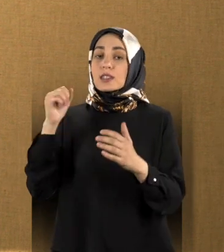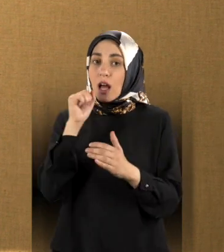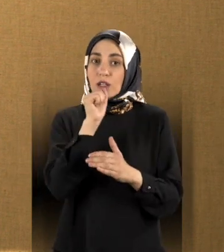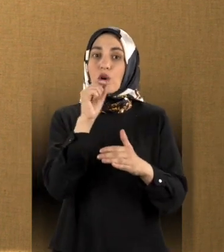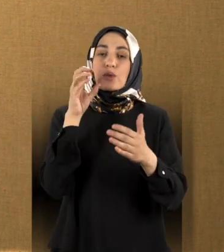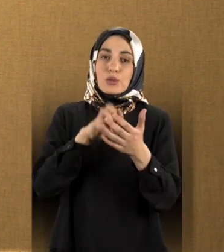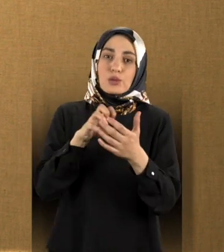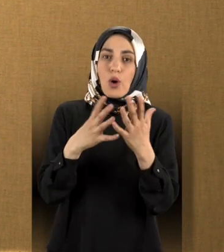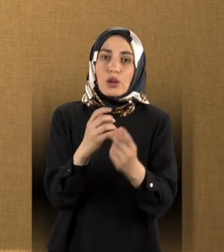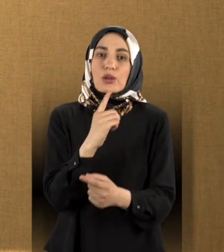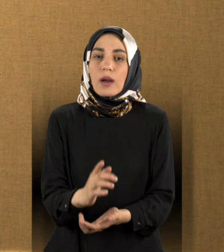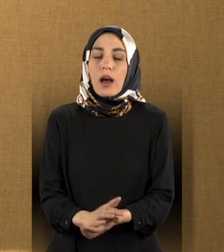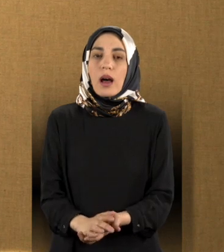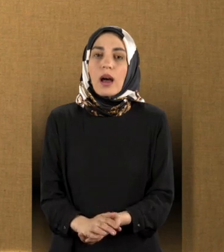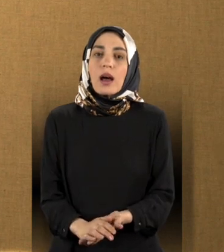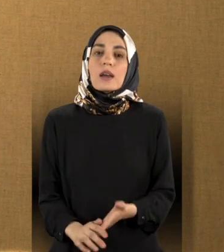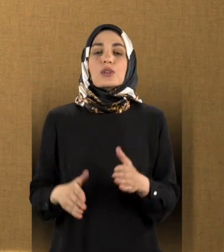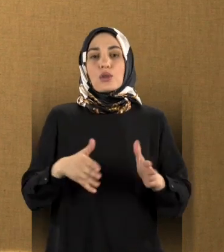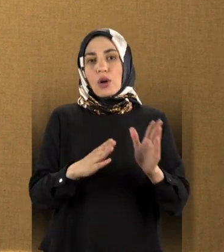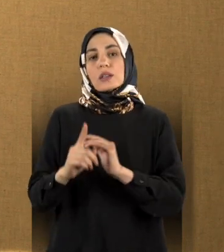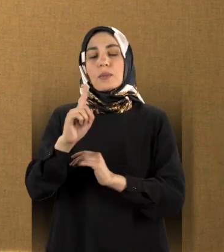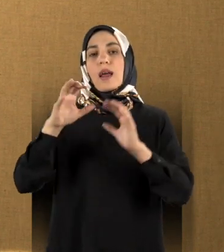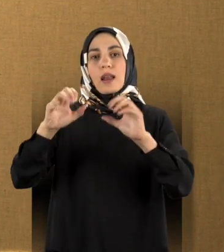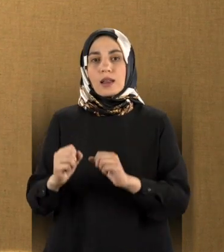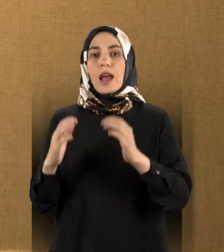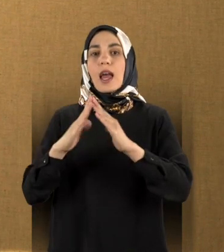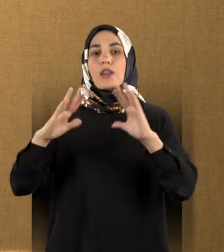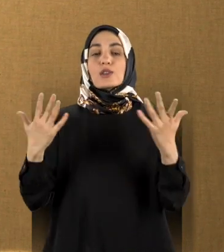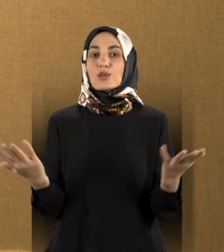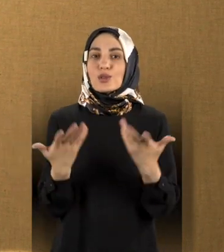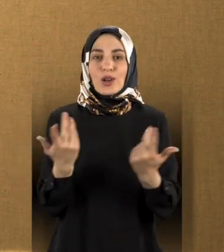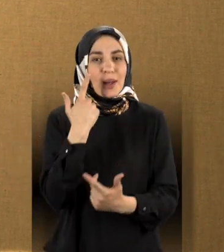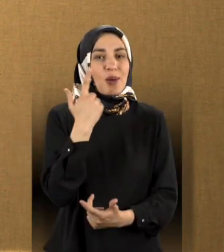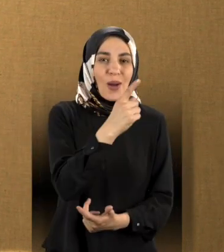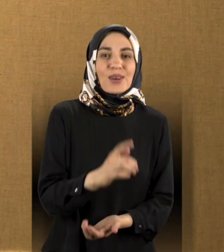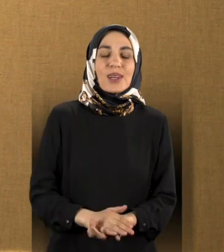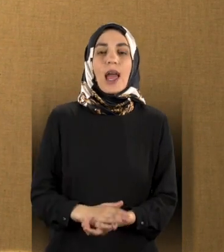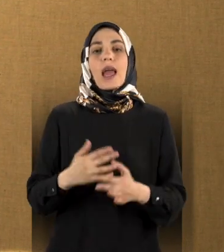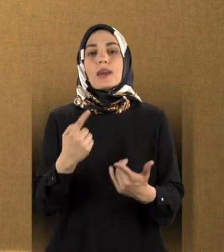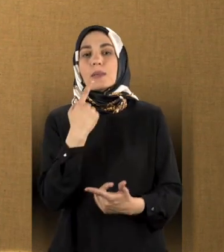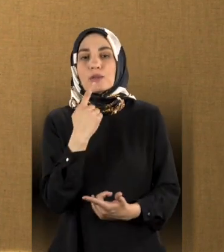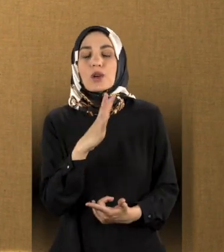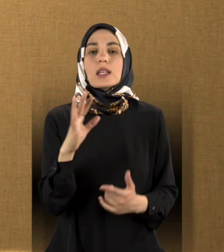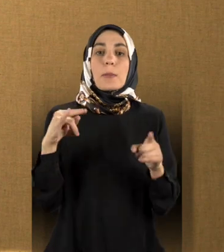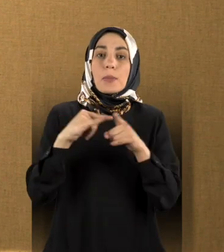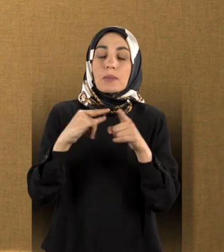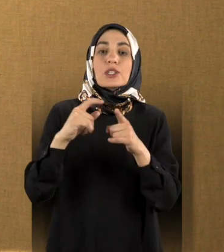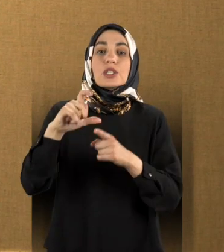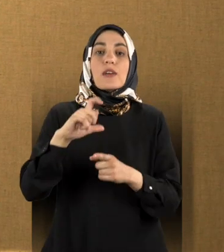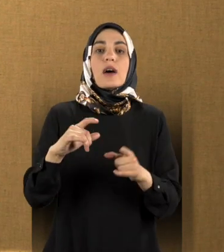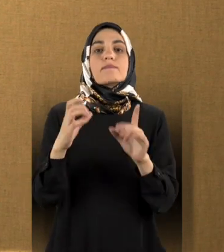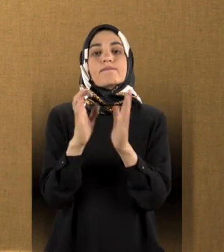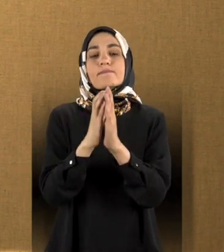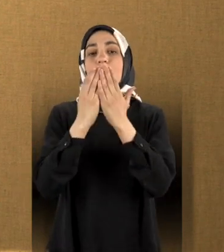karagözüm Hatta kurusu olur mu yahu kalk ne olursun de bir tane kapta evde nasıl çoğalırlar gör Efendim benim